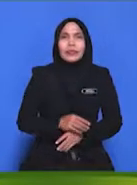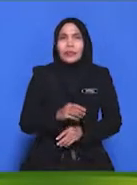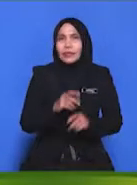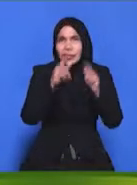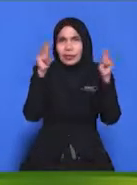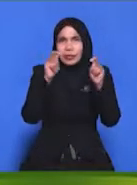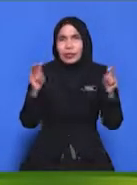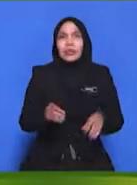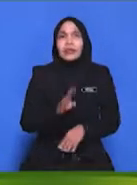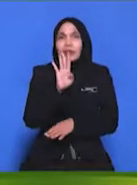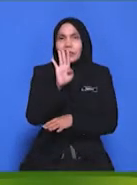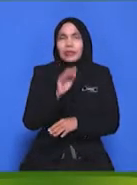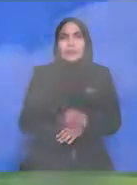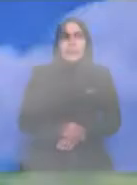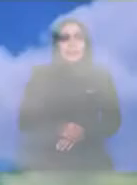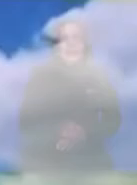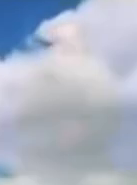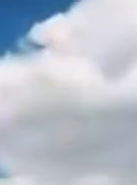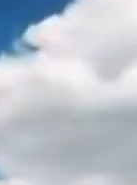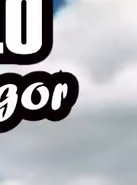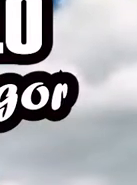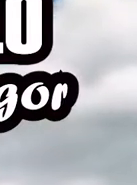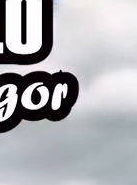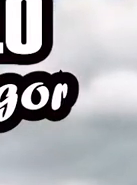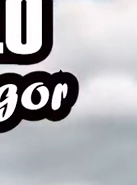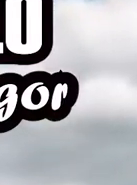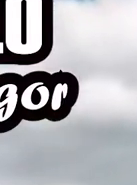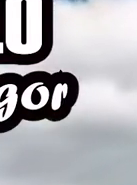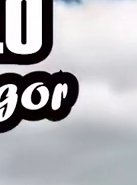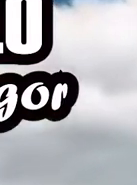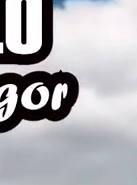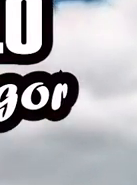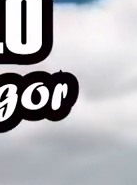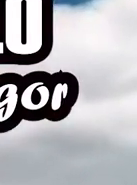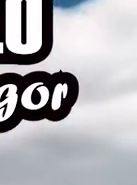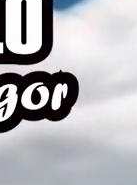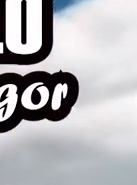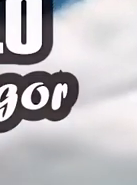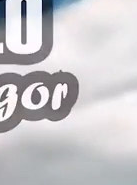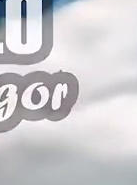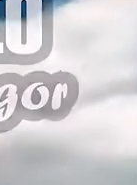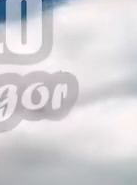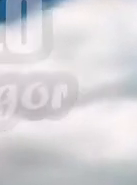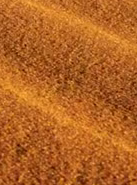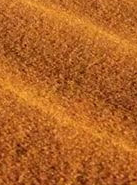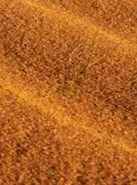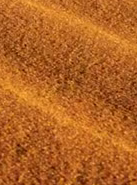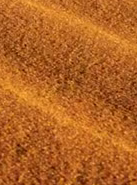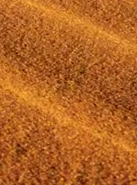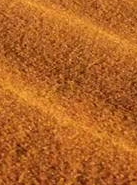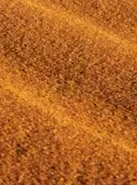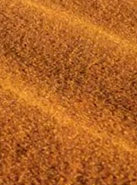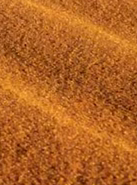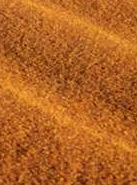walafiat di bawah rahmat Allah SWT. Pada hari ini, murid-murid akan belajar bersama ustazah berkaitan